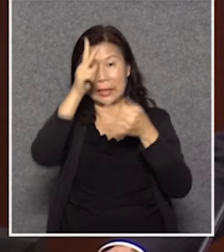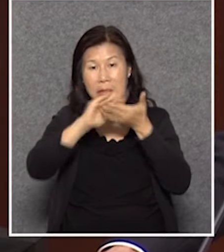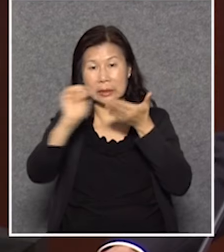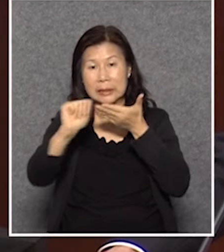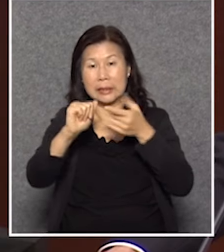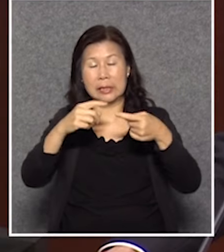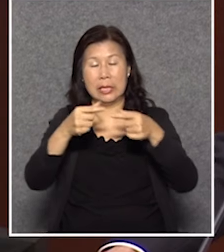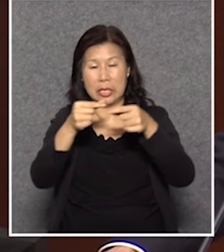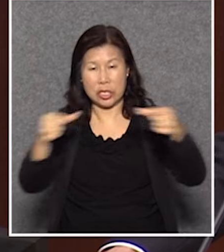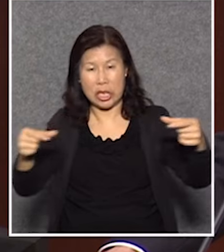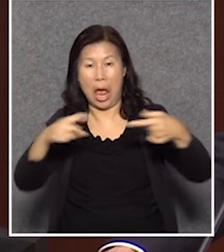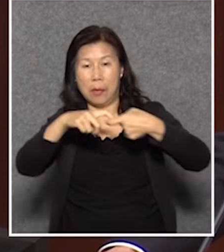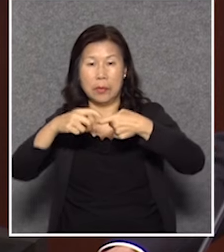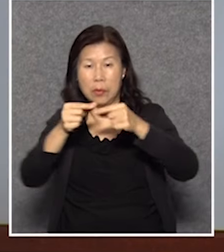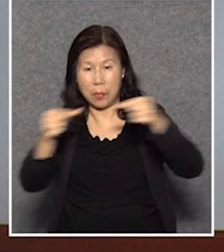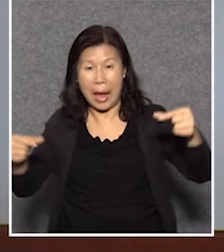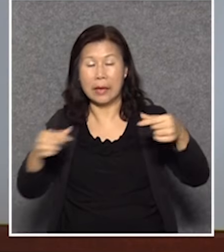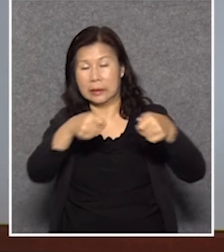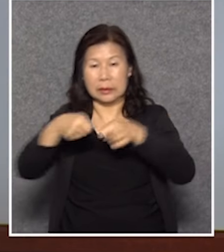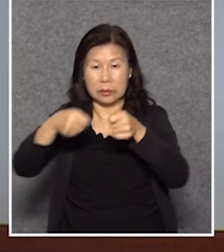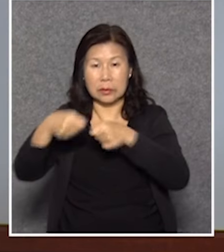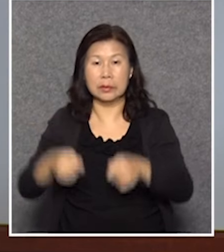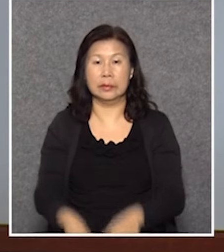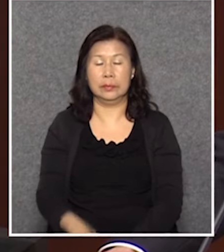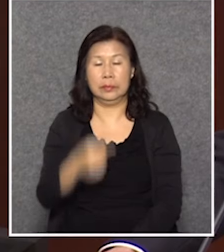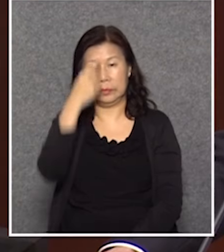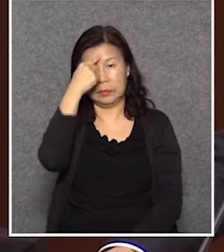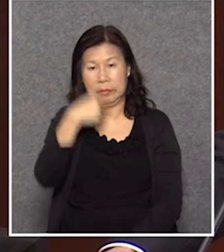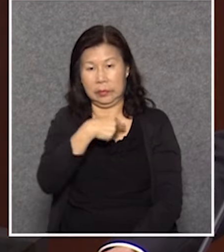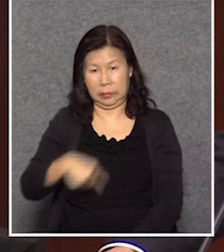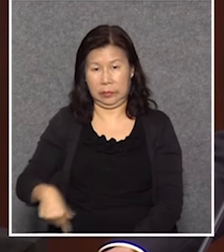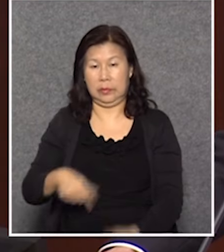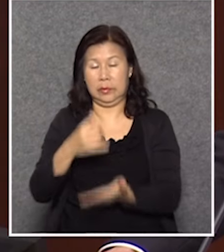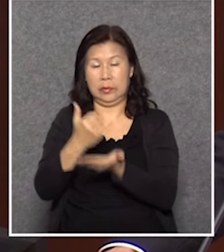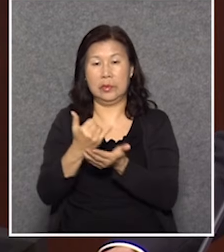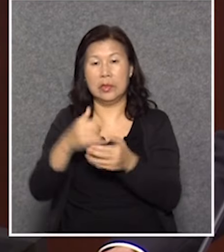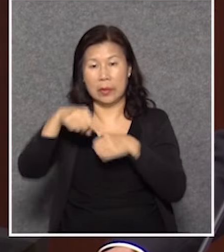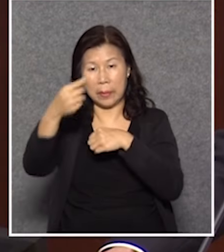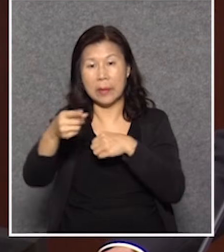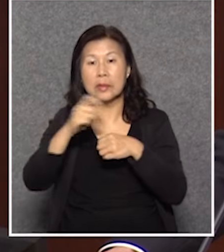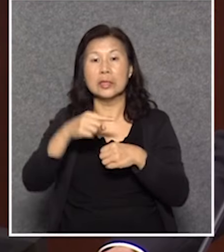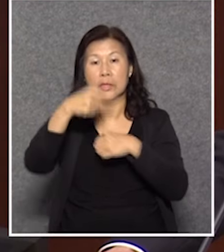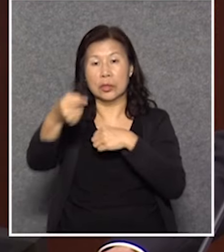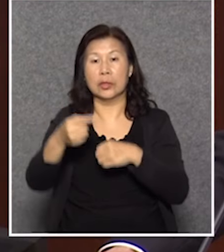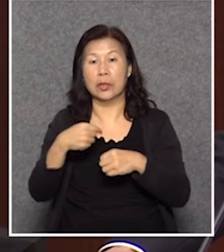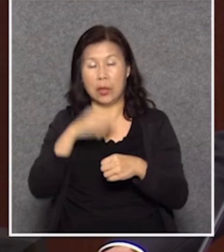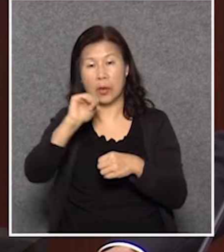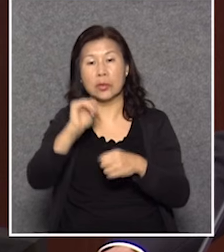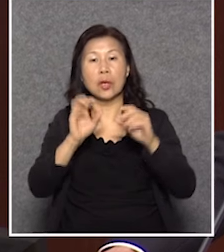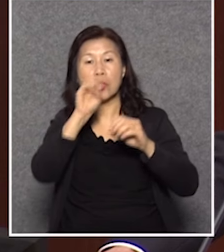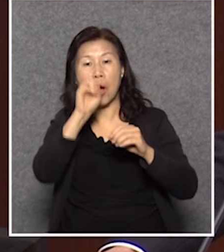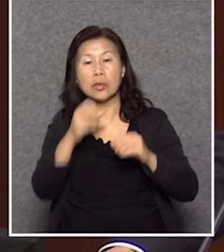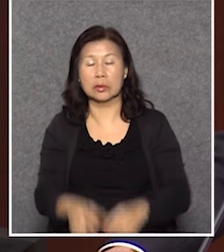的 我現在就是說有人政治扯皮條， 梁國雄議員我已經講了，其他的場合可以講的事